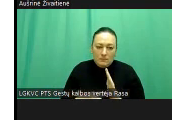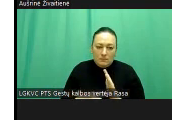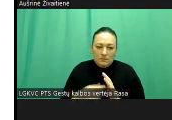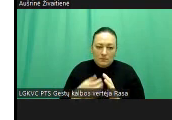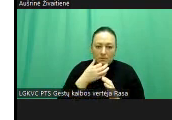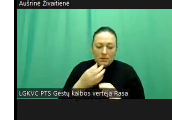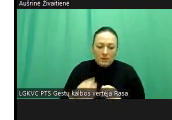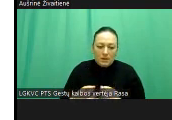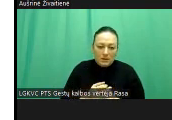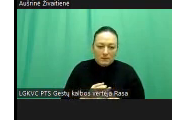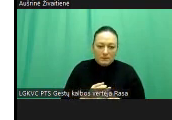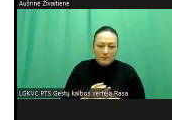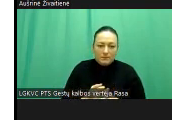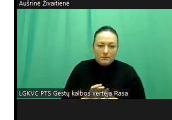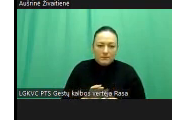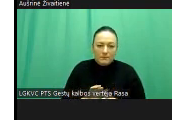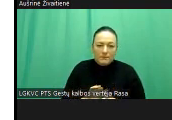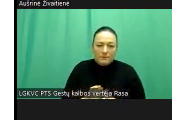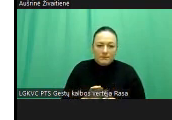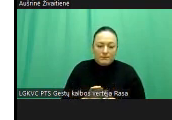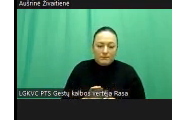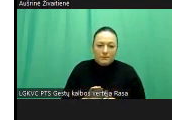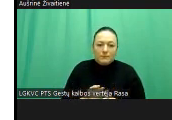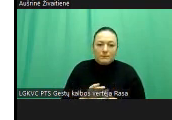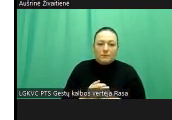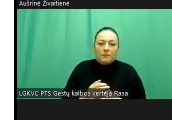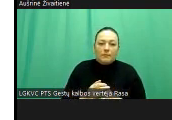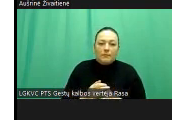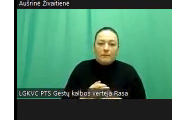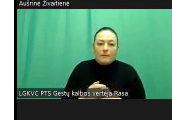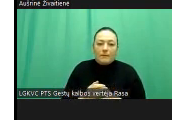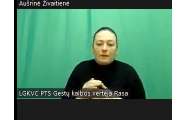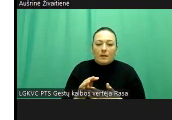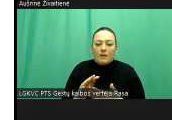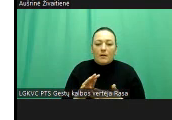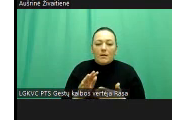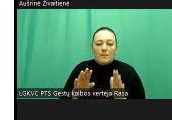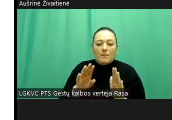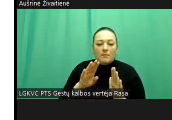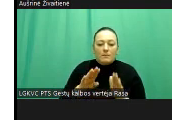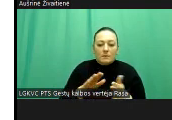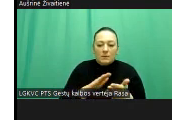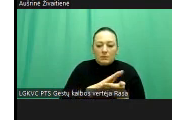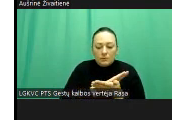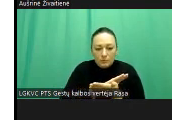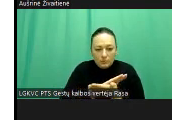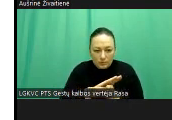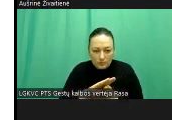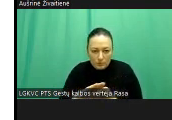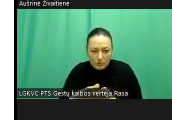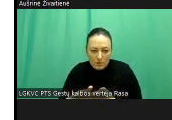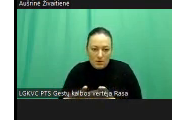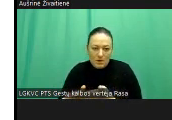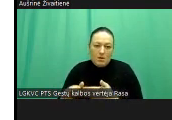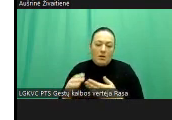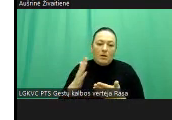pasakė, kad darni koncepcinė progresija yra kertinė tiek mokyklų